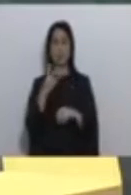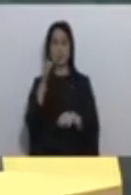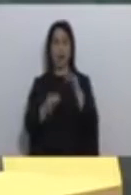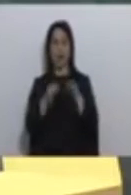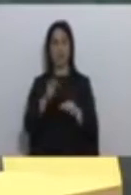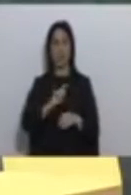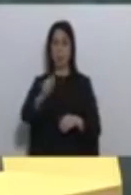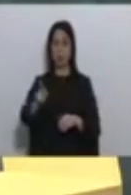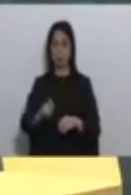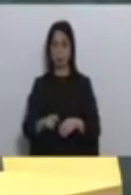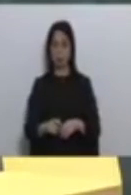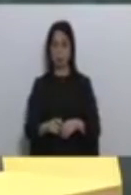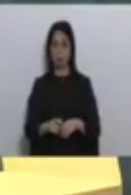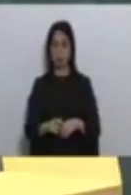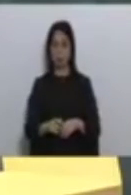გაგასამართლოთო.